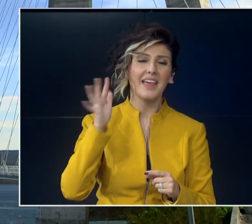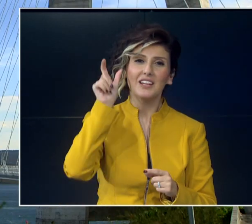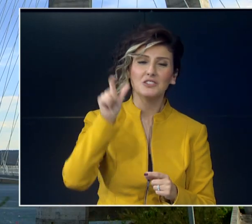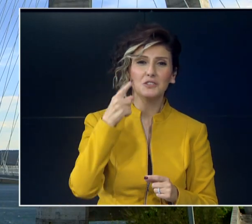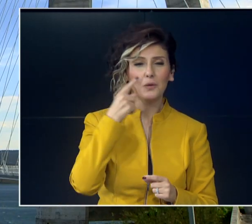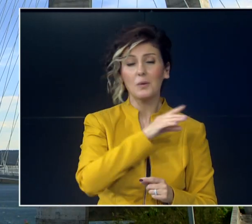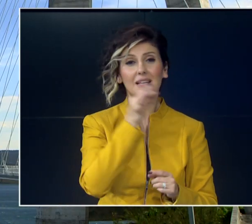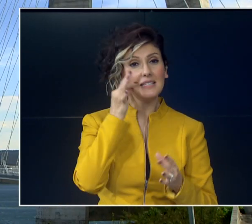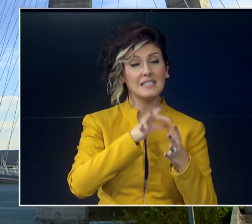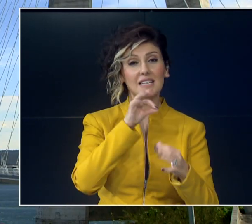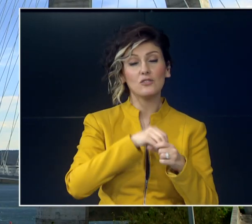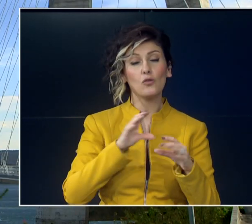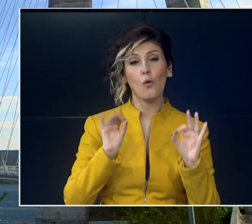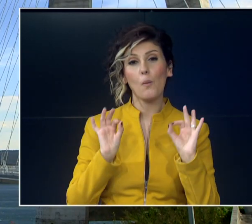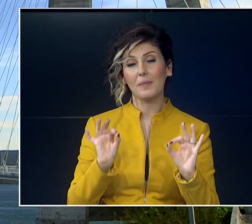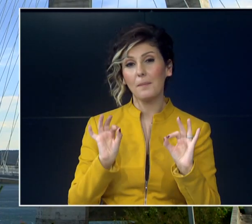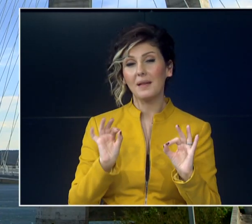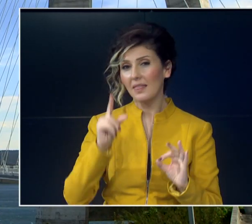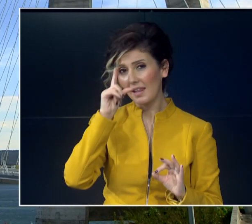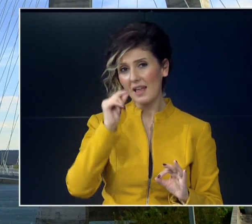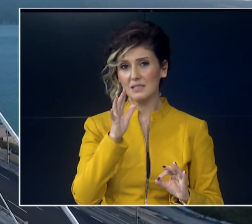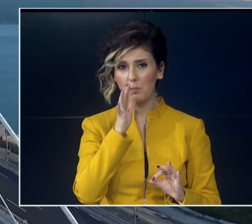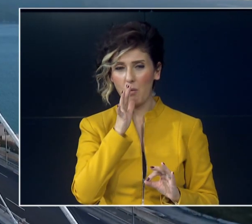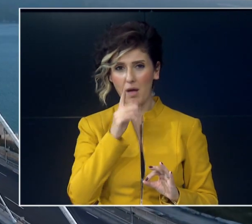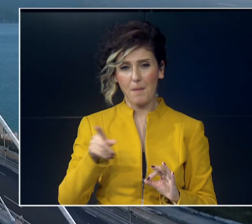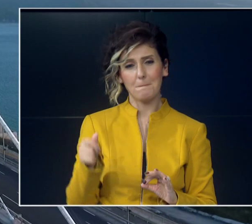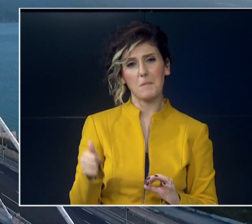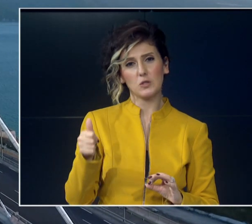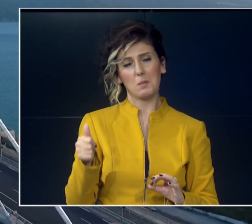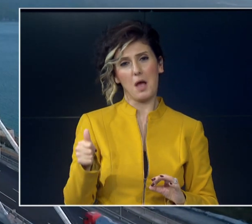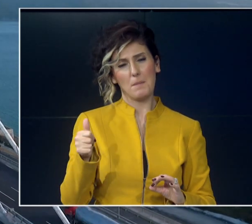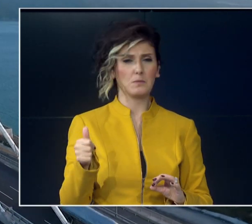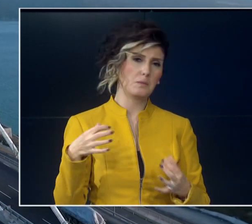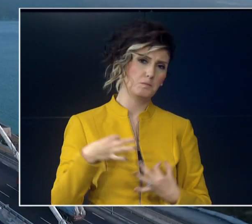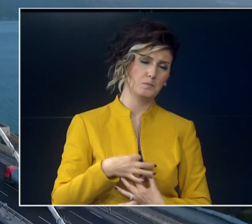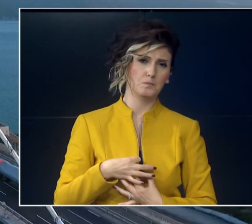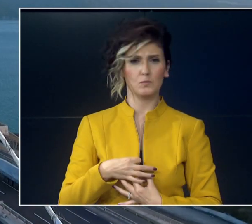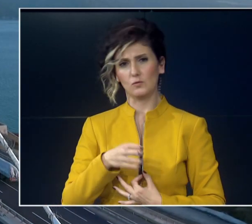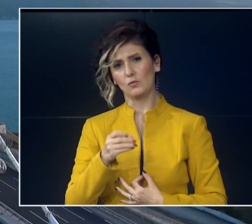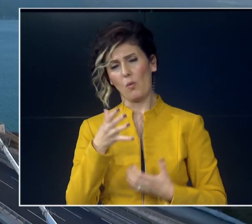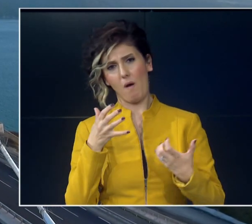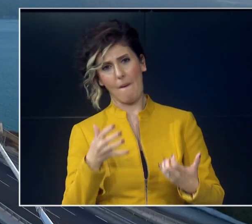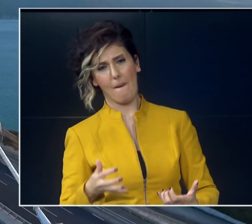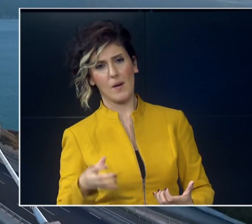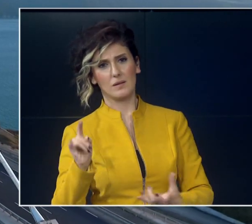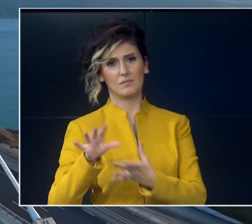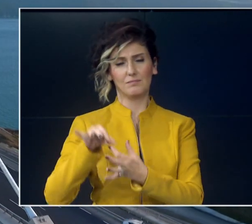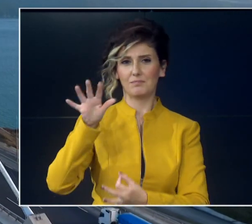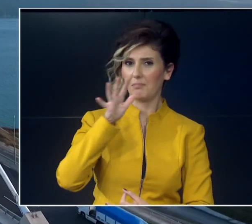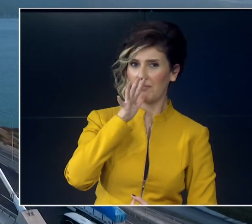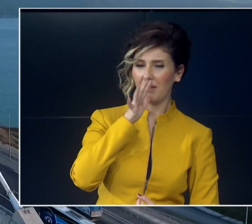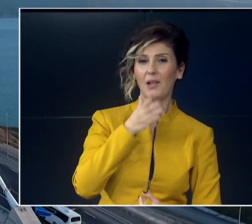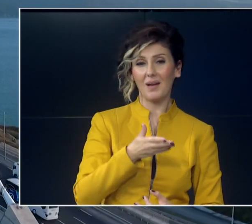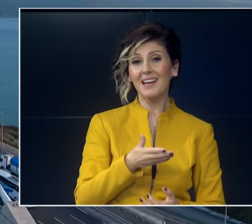o kadar önemli ki. Çünkü evet, resmi olarak bir başbakan, tamam mı? Yani çok şey, yani ağır bir şey. Tabii yani